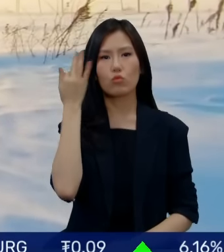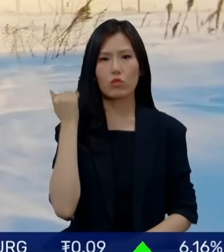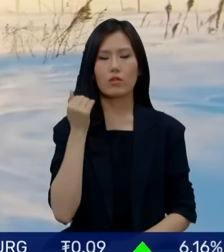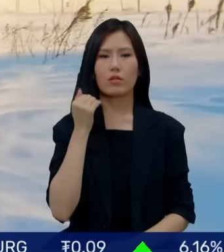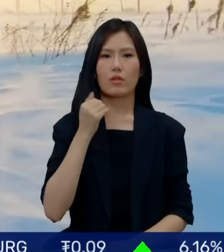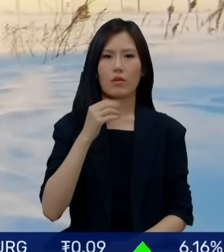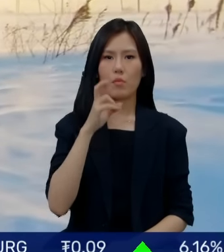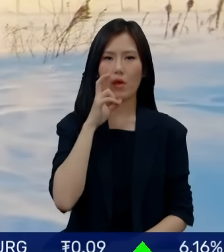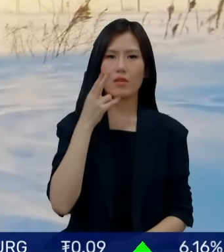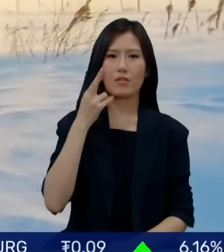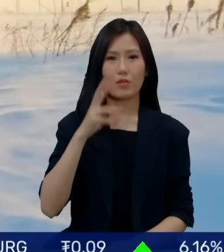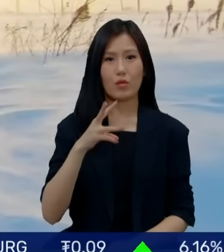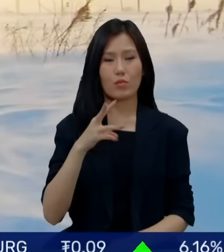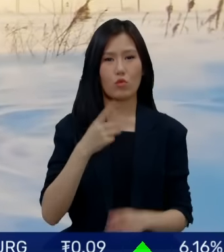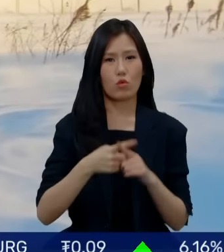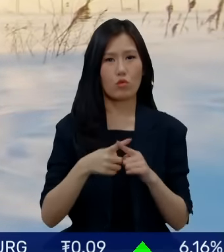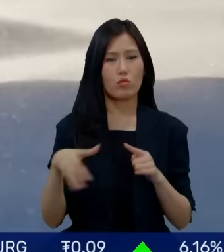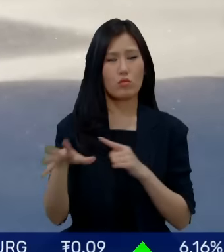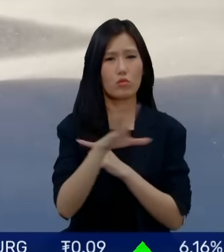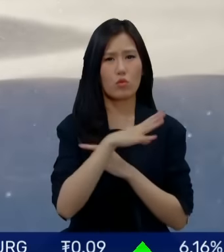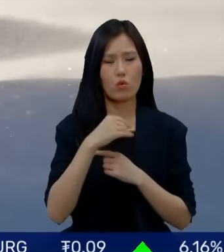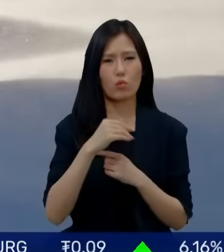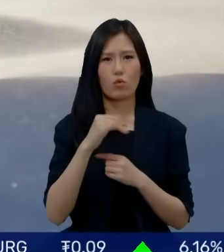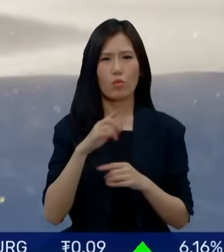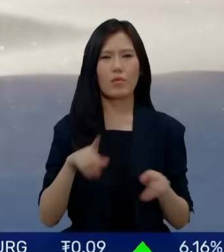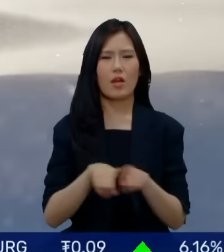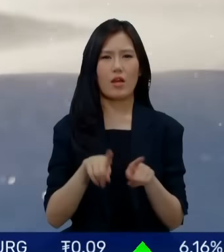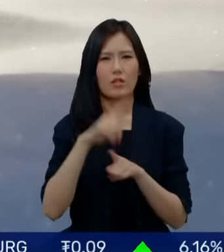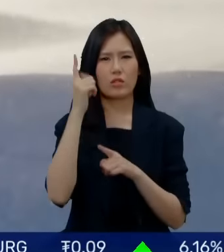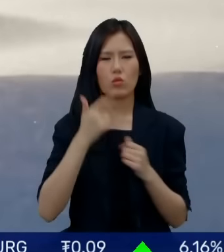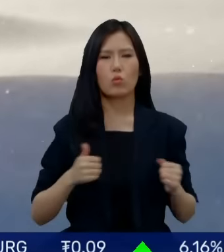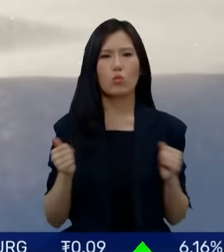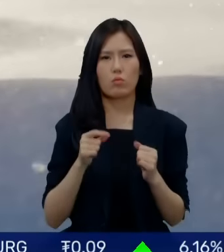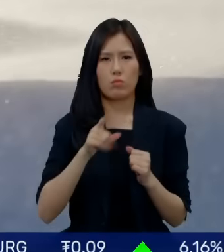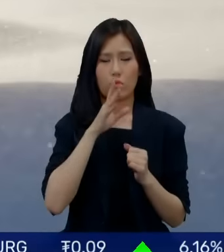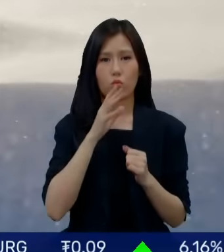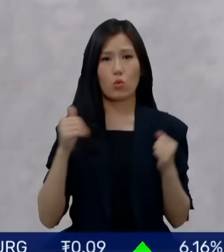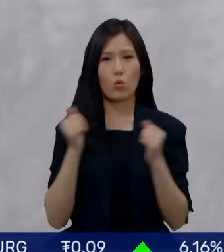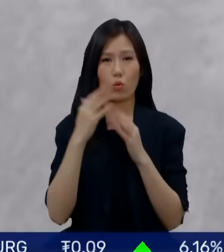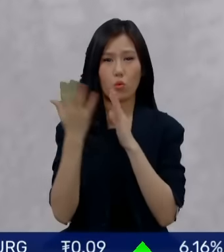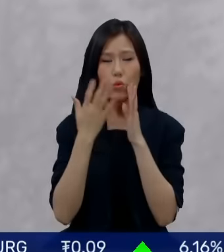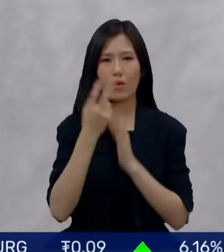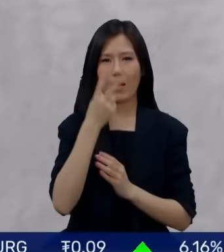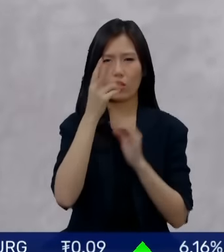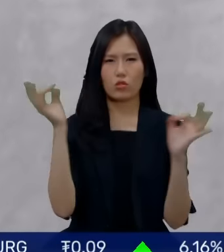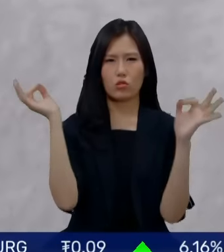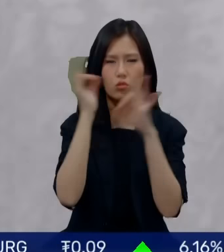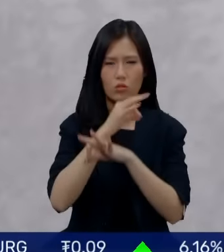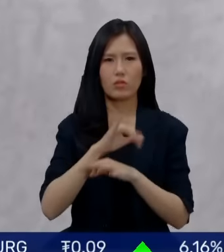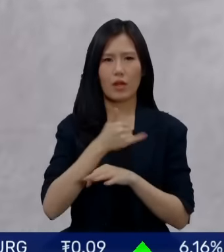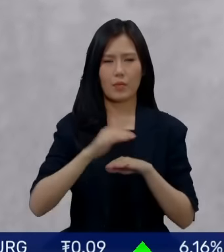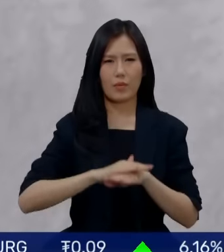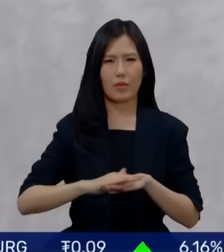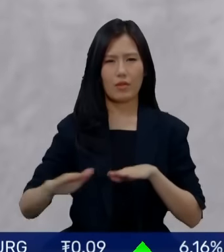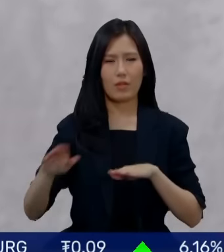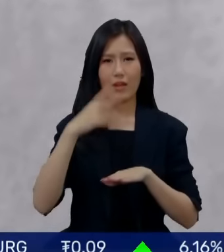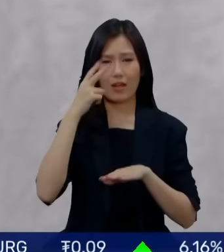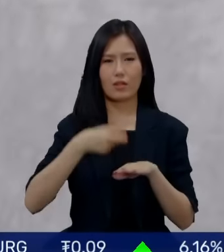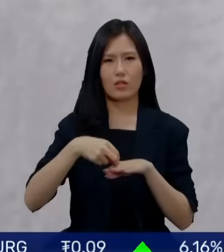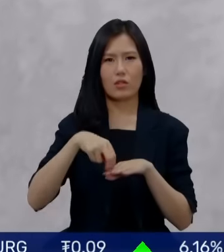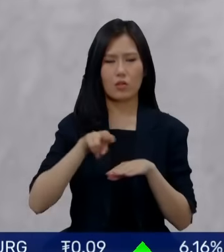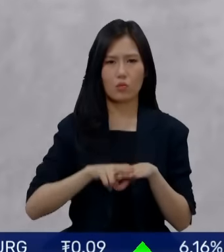өдрүүдэд ч ихэнх нутгаар хүүтний ирч чангарна гэлээ. Иймээс үзэгдэх орчин хязгаарлагдаж зам даваа, гүвэн талтарга булгаа үүсэж, цасанд